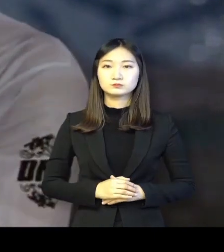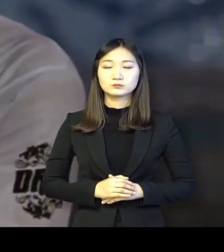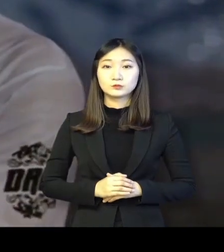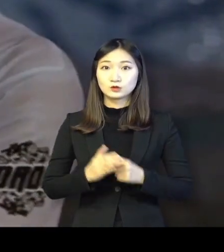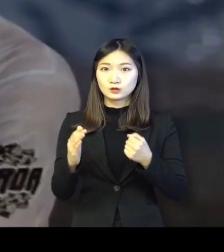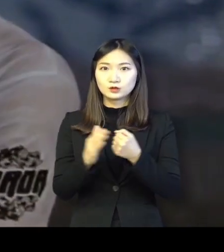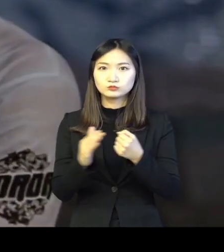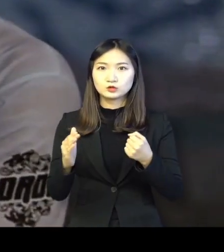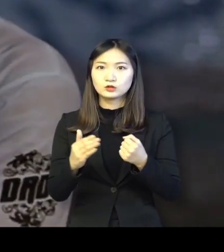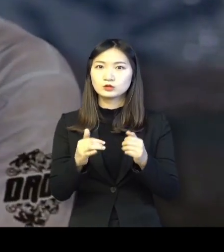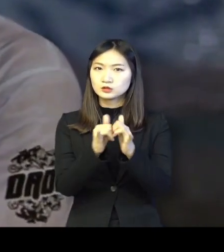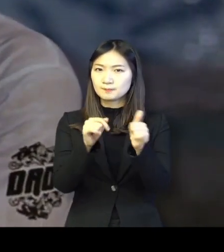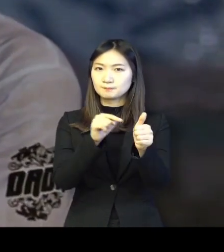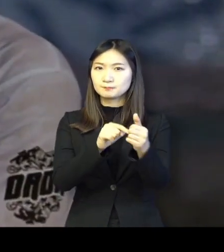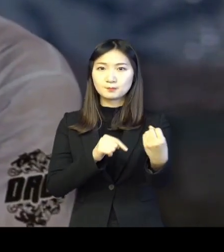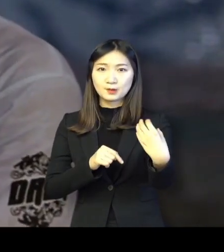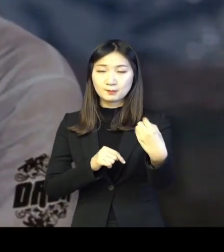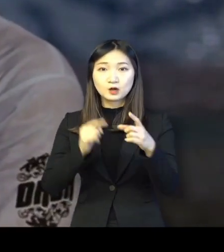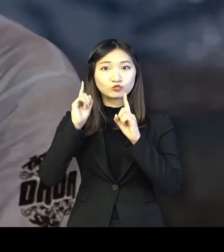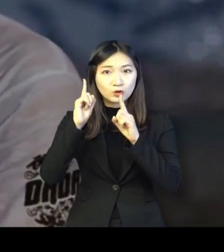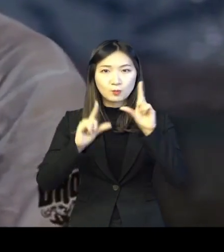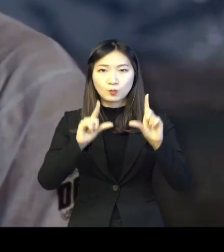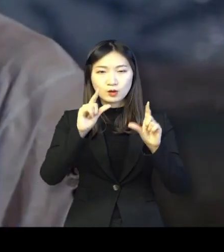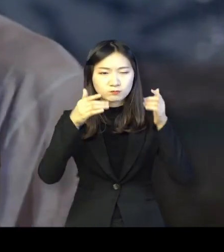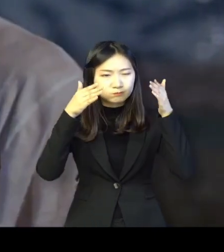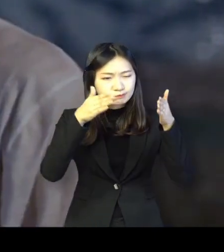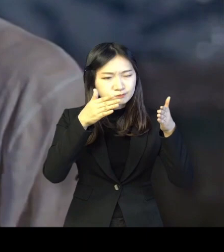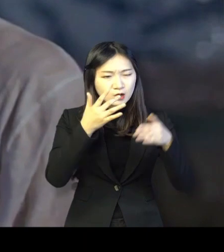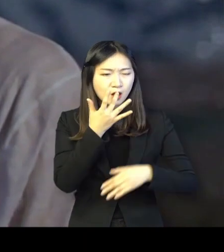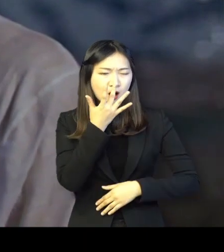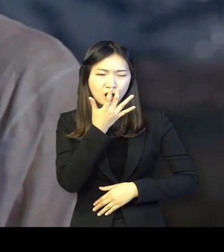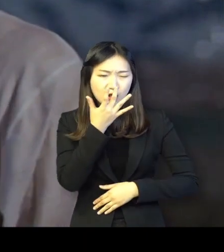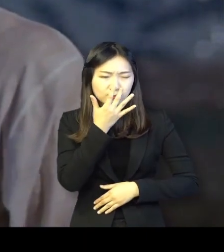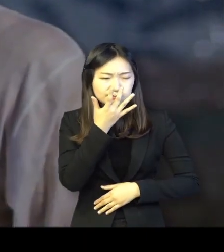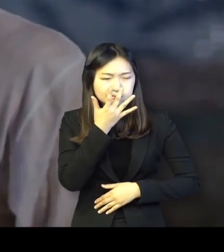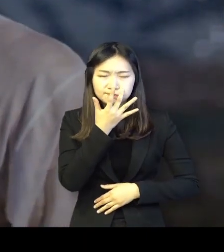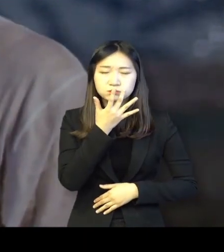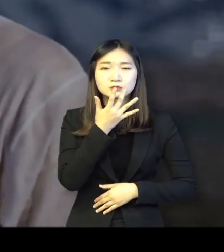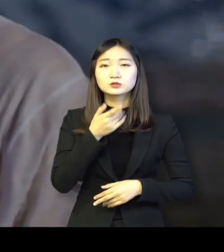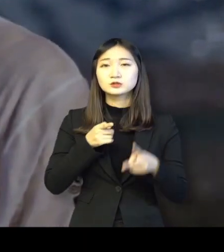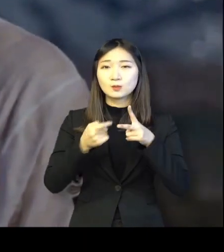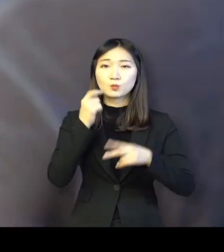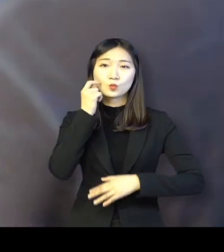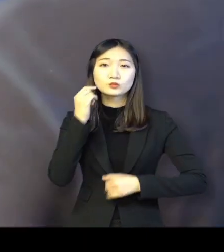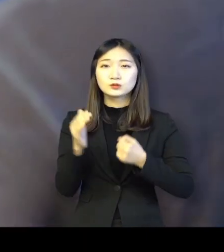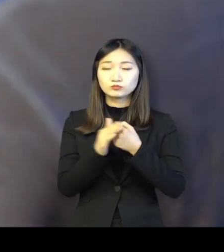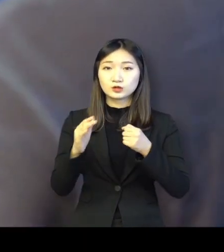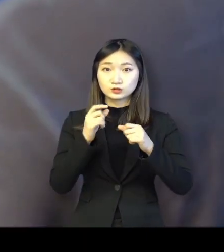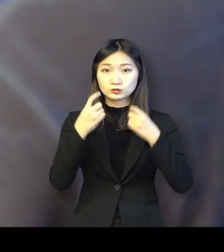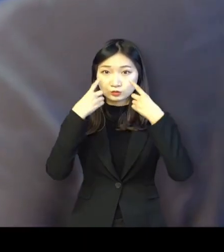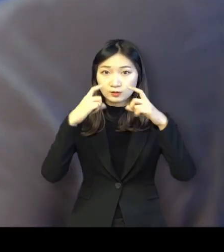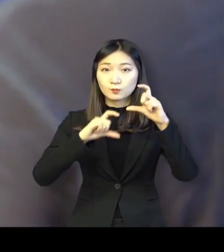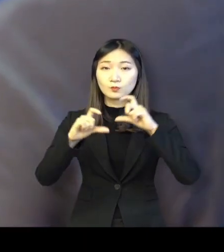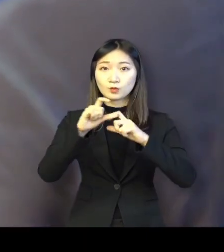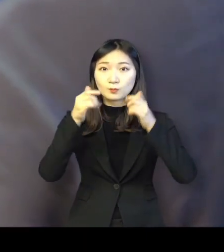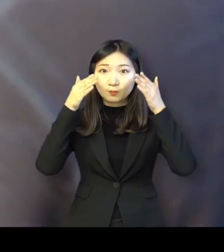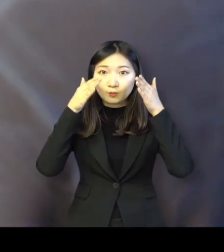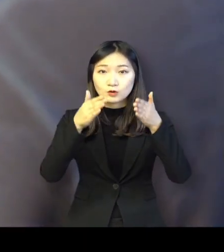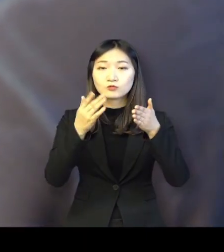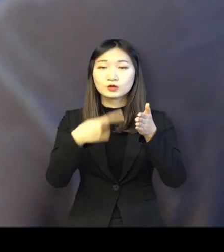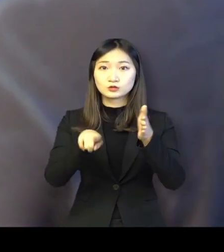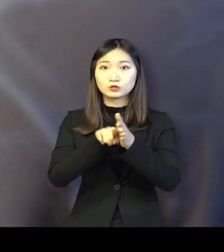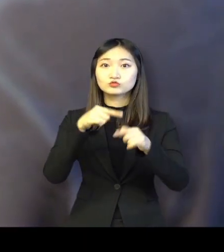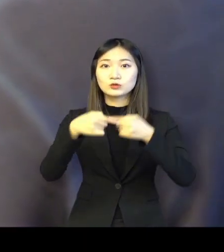그래서 상대방이 구어를 하면 무슨 말인지 정확히 이해하지 못해 정확하게 볼 수 있는 시각적 언어를 필요로